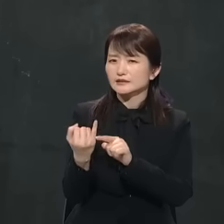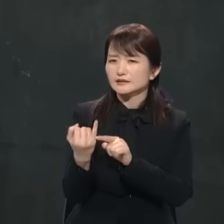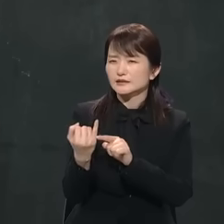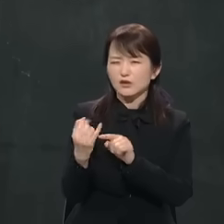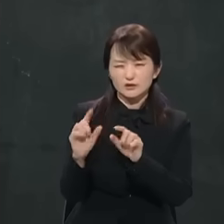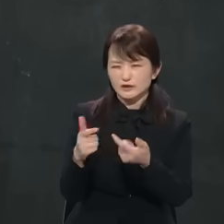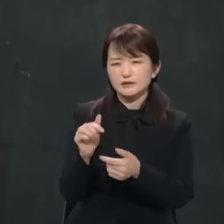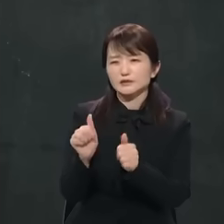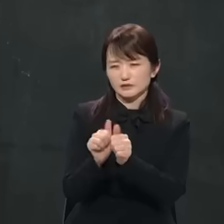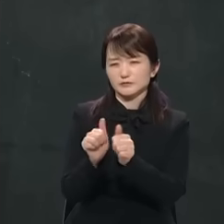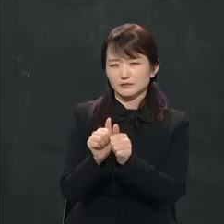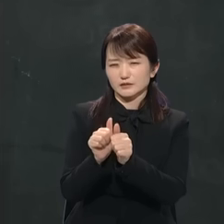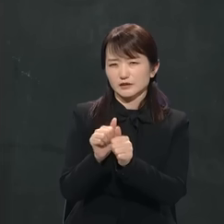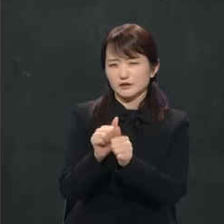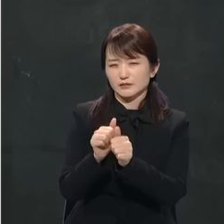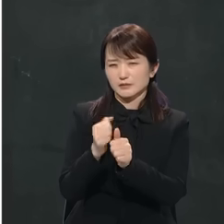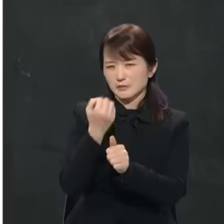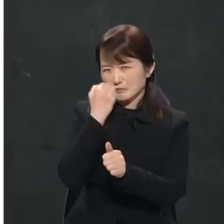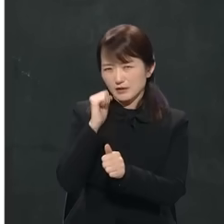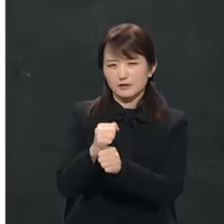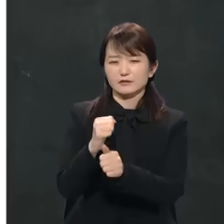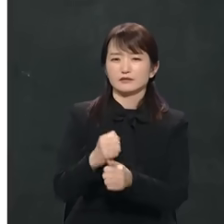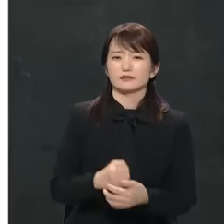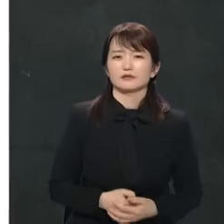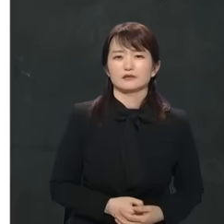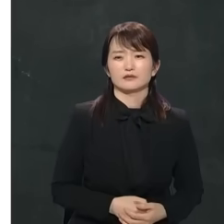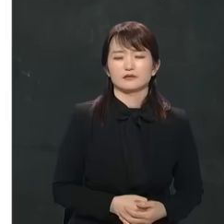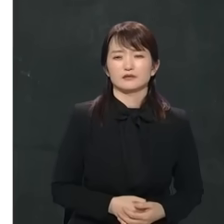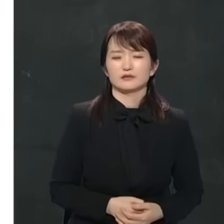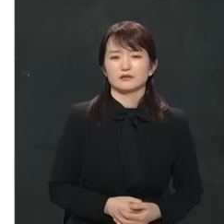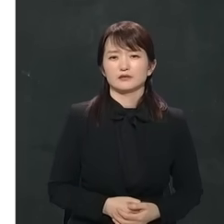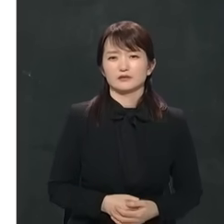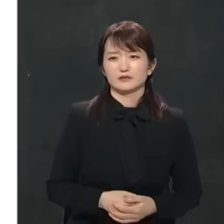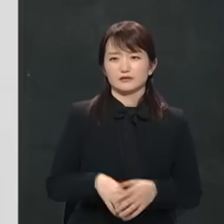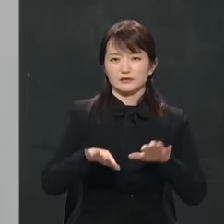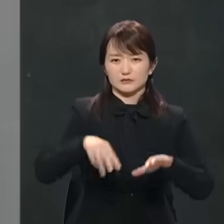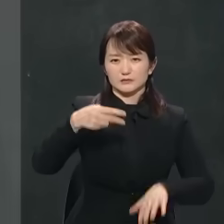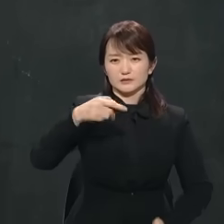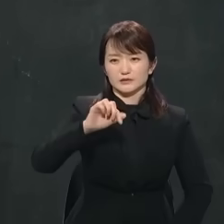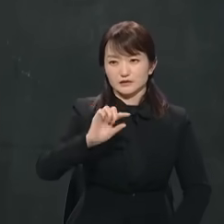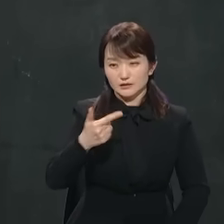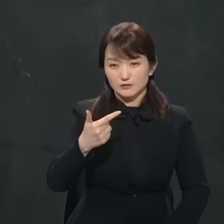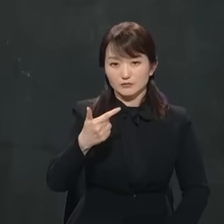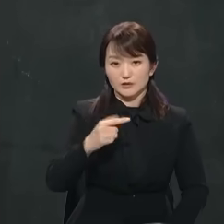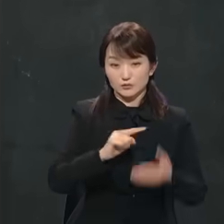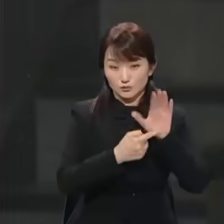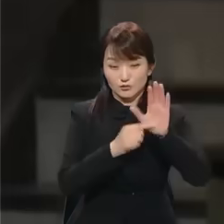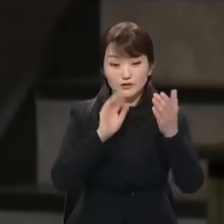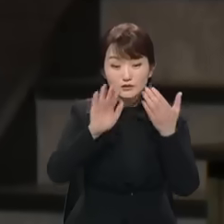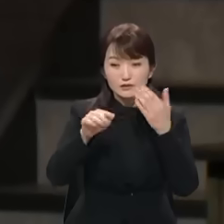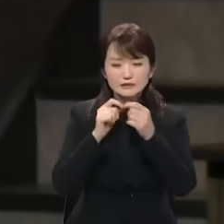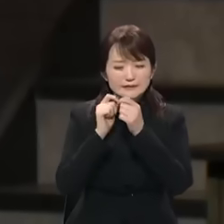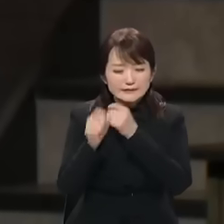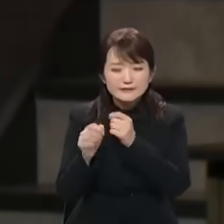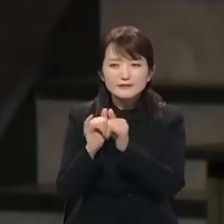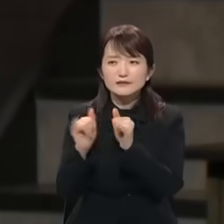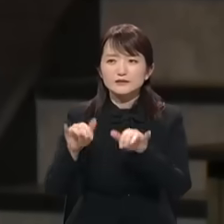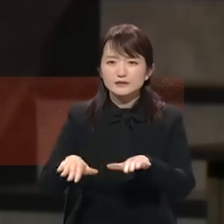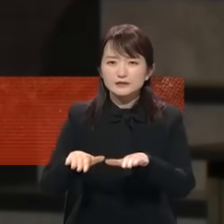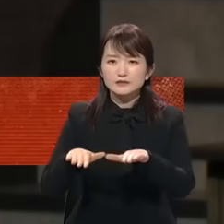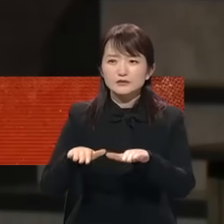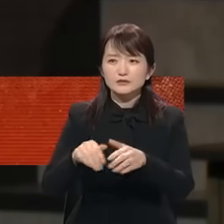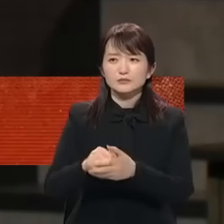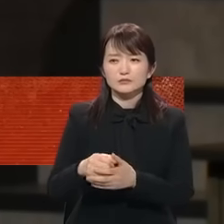남자입니다 제가 볼 때는 이번에 이제 우리 4반에 저 그 공개되고 난 뒤에 아마 저 사기꾼들 이번